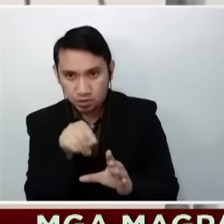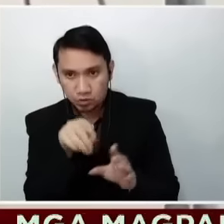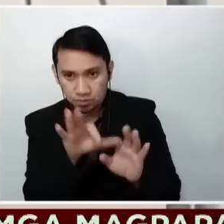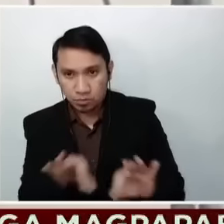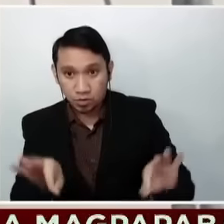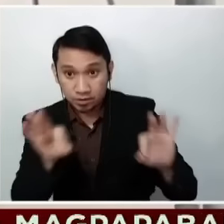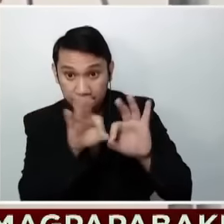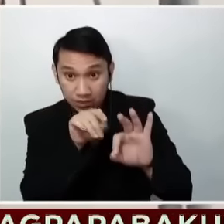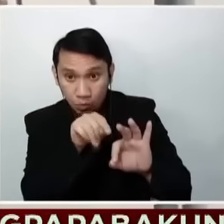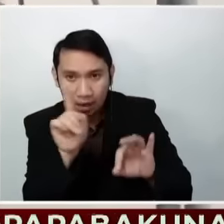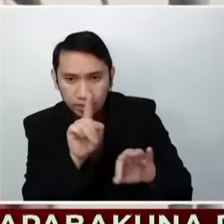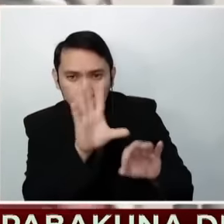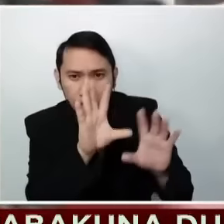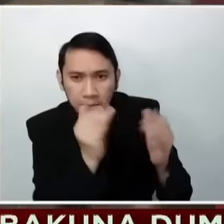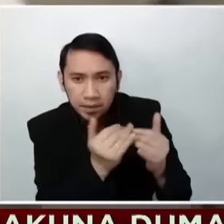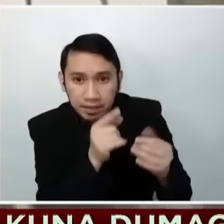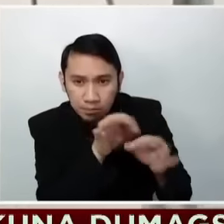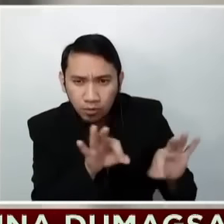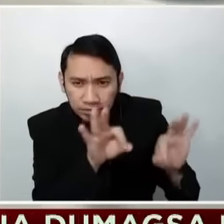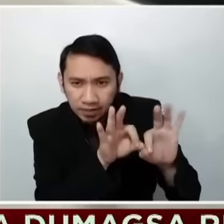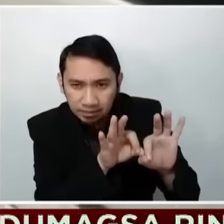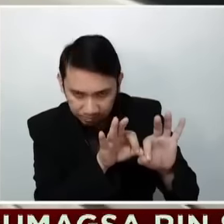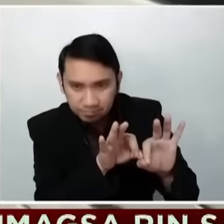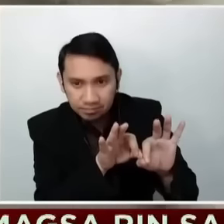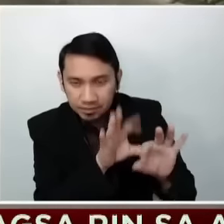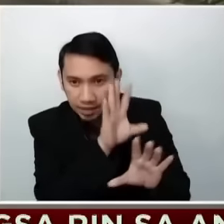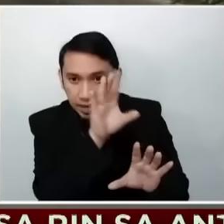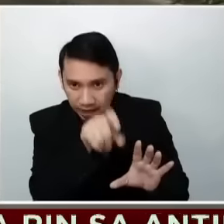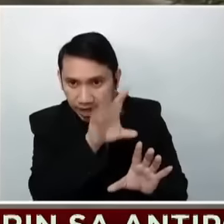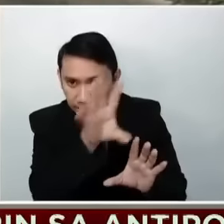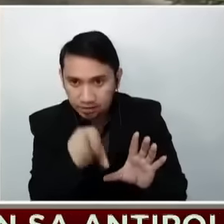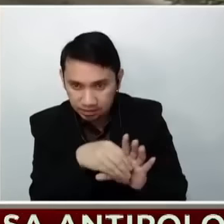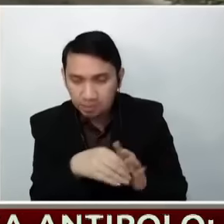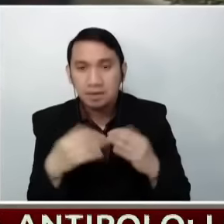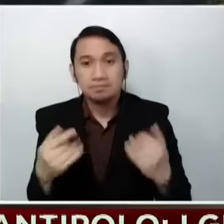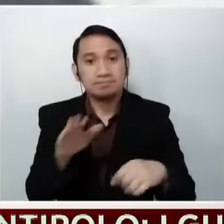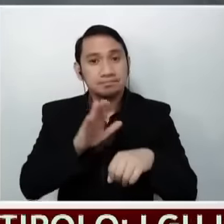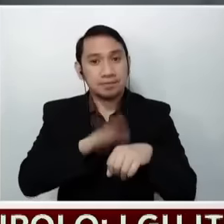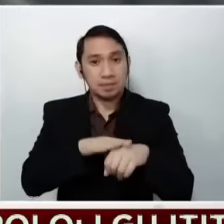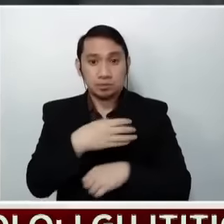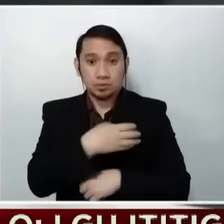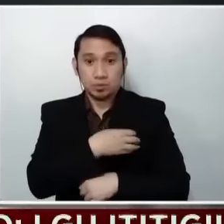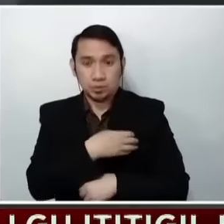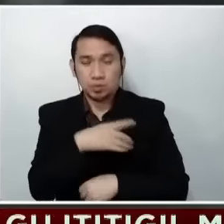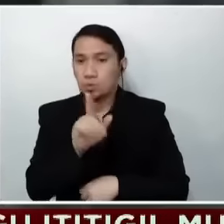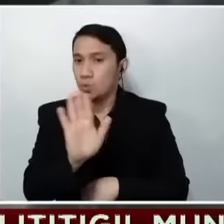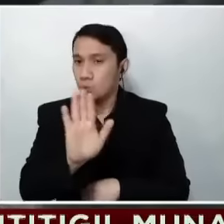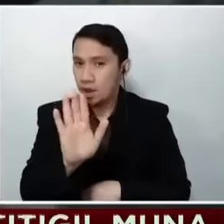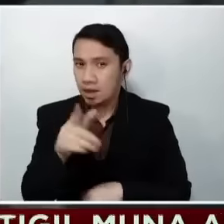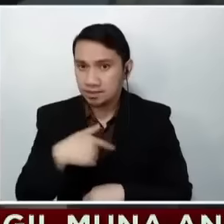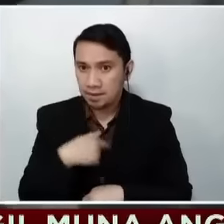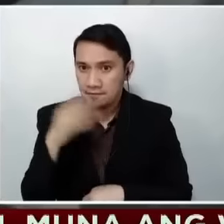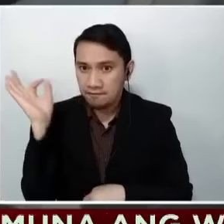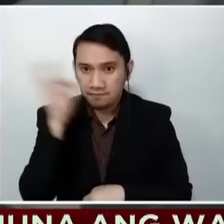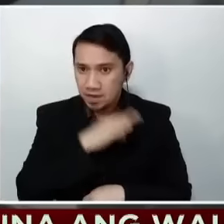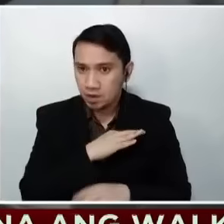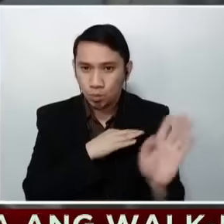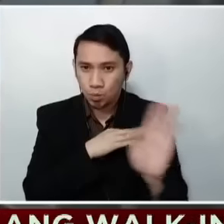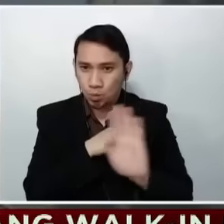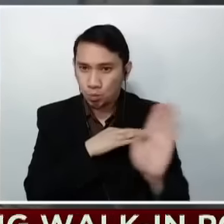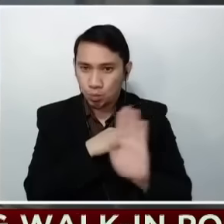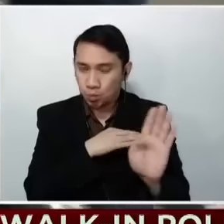o sektor na pinagtatrabahuhan. Warning ng mga otoridad, huwag nang mga ahas na pikehin ang mga